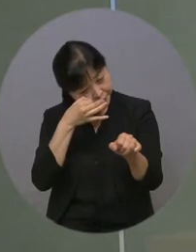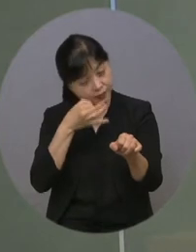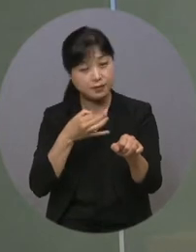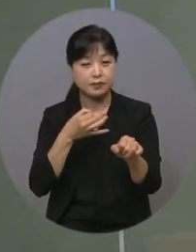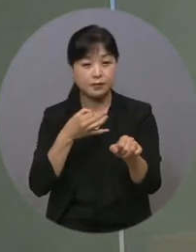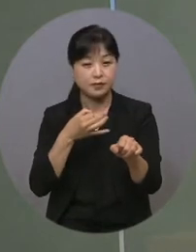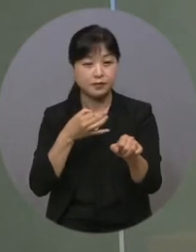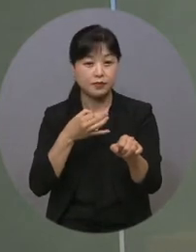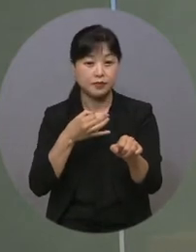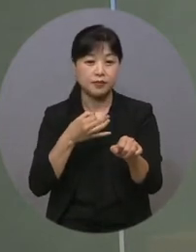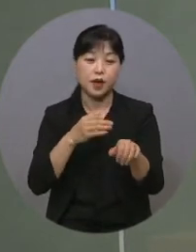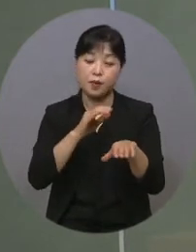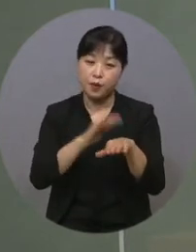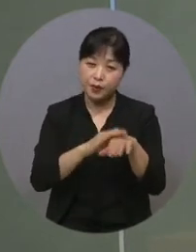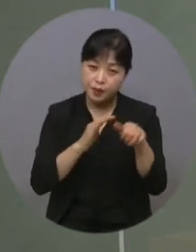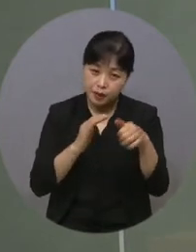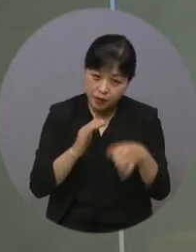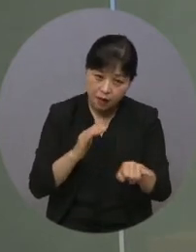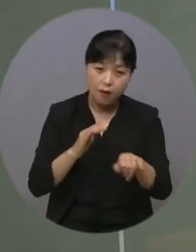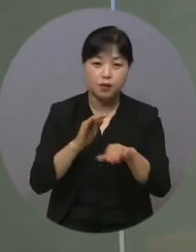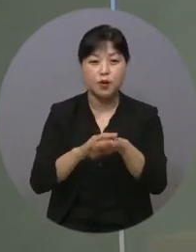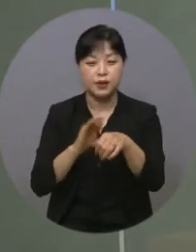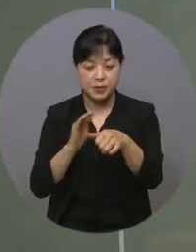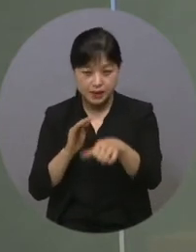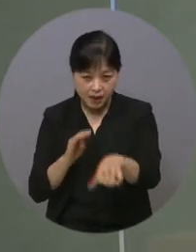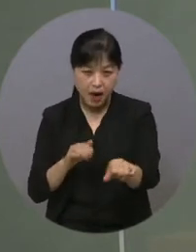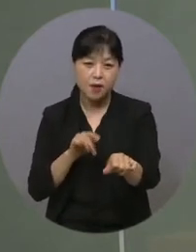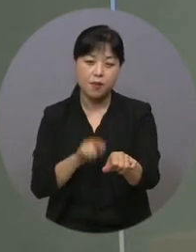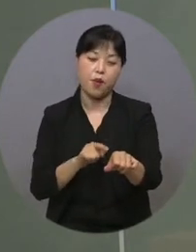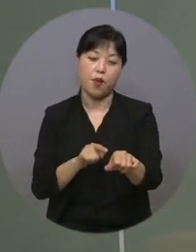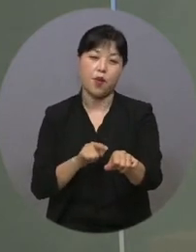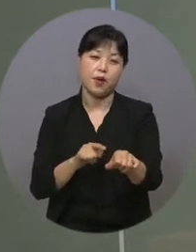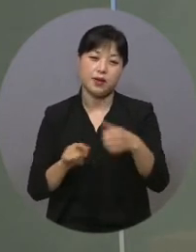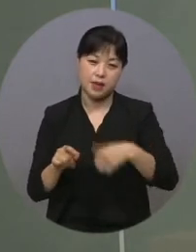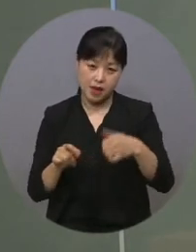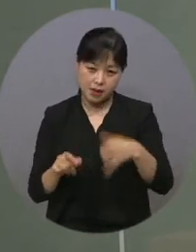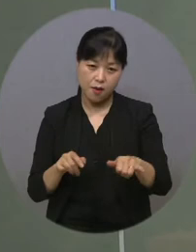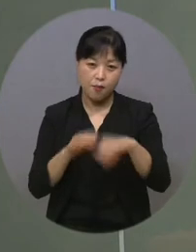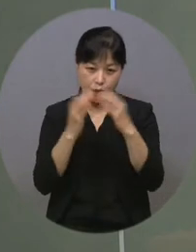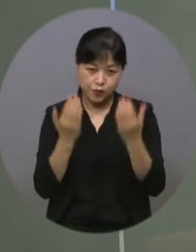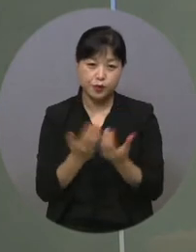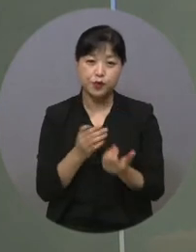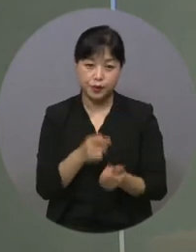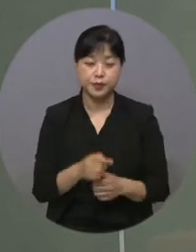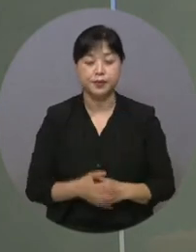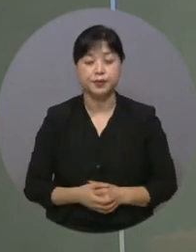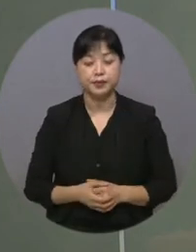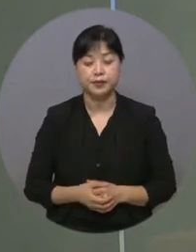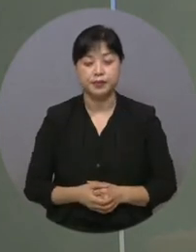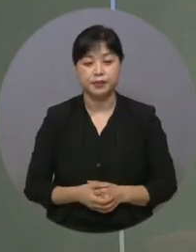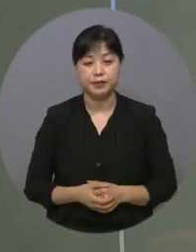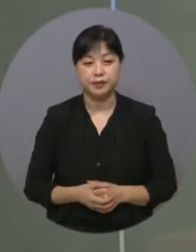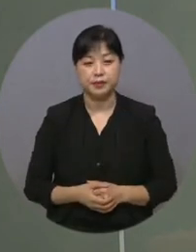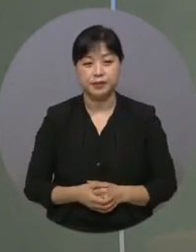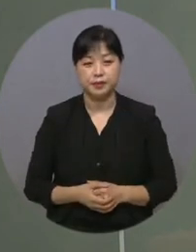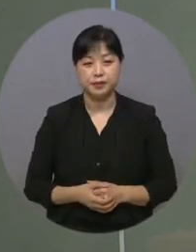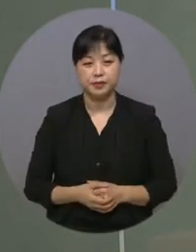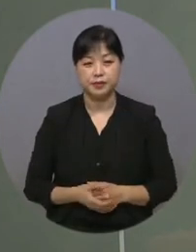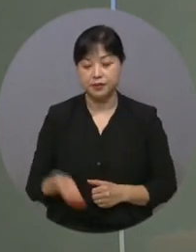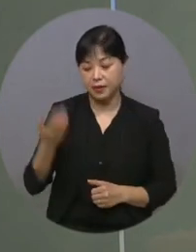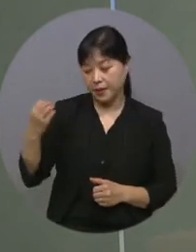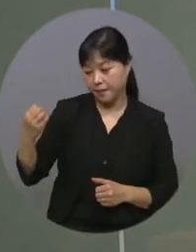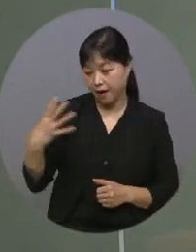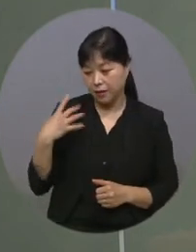뭐 손녀가 됐든 손자가 됐든 자녀가 됐든 제가 그 말씀을 듣고 보니까 생각이